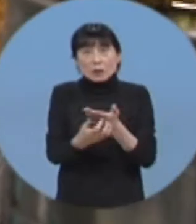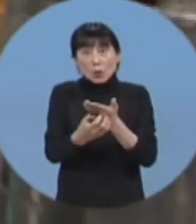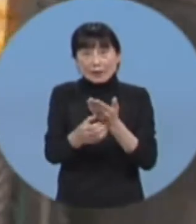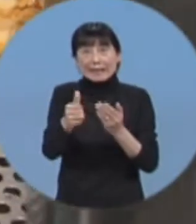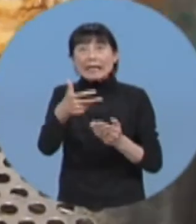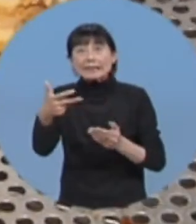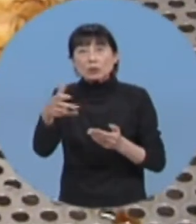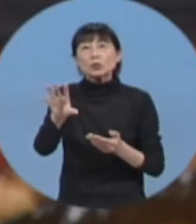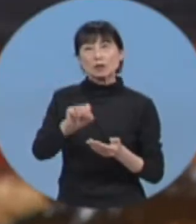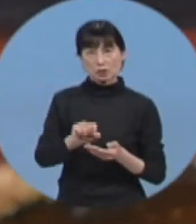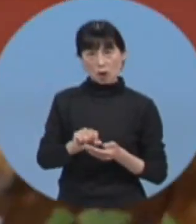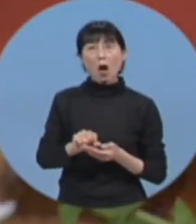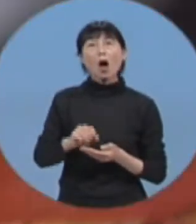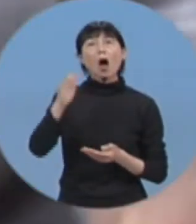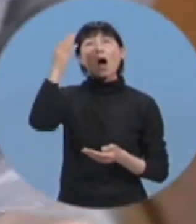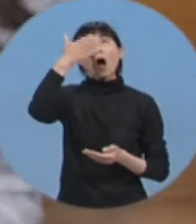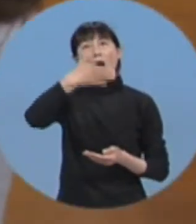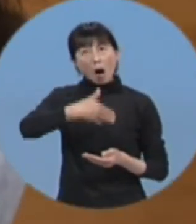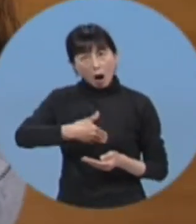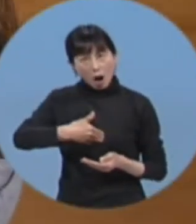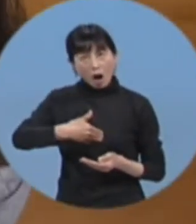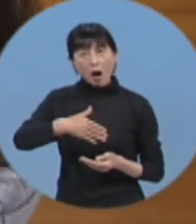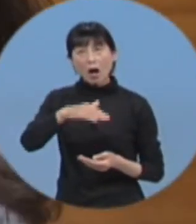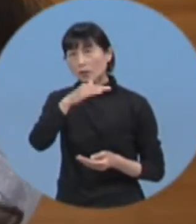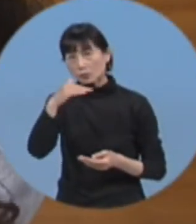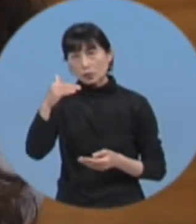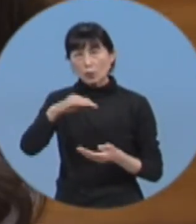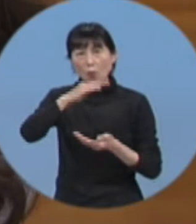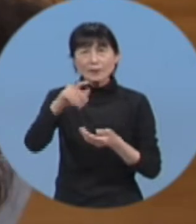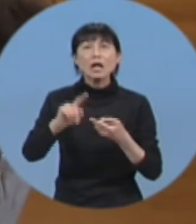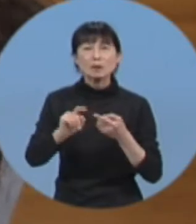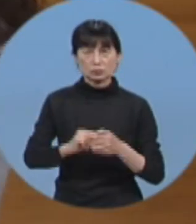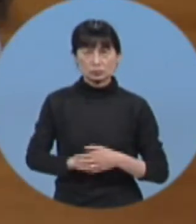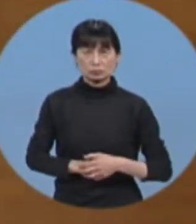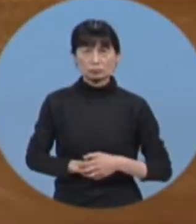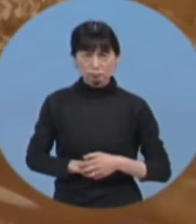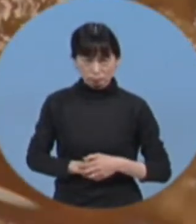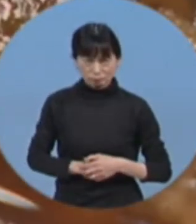取ってます。はい、 すっごいご飯に合います。 あ、そうですか、ありがとうございます。